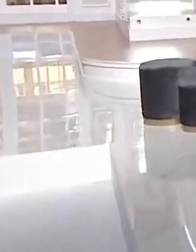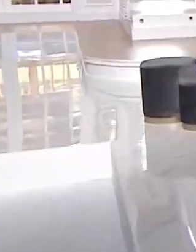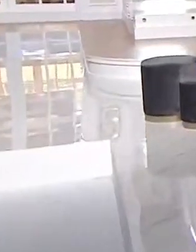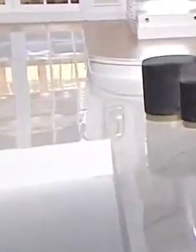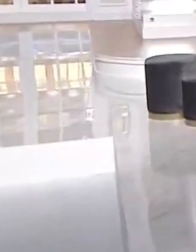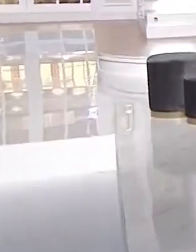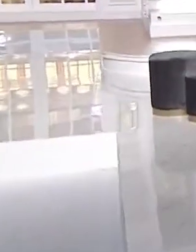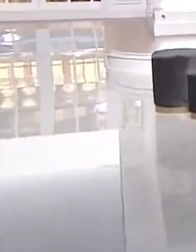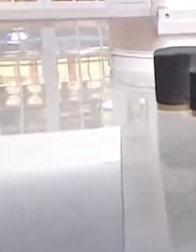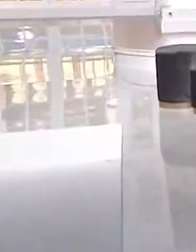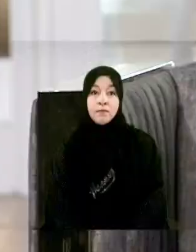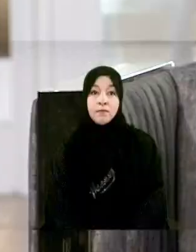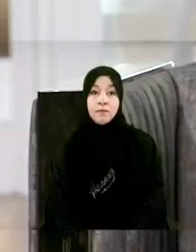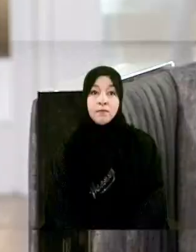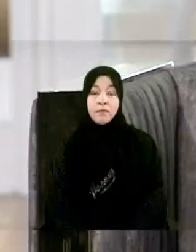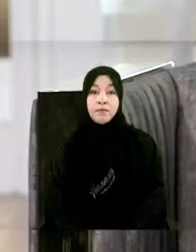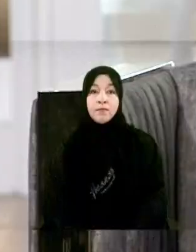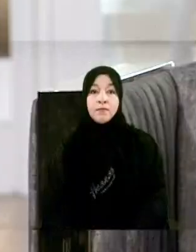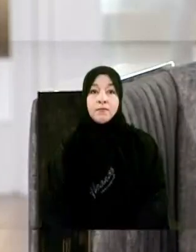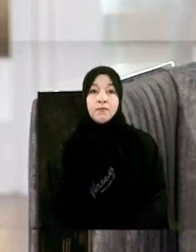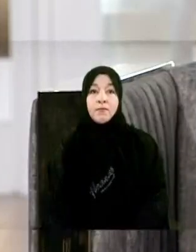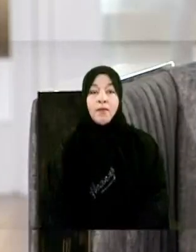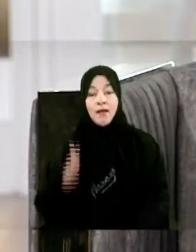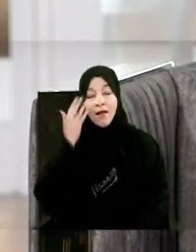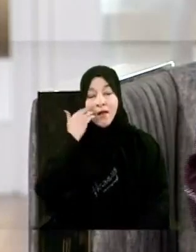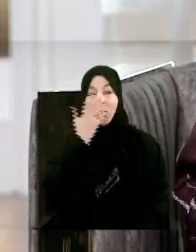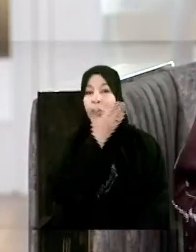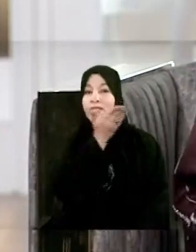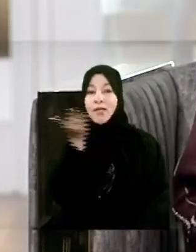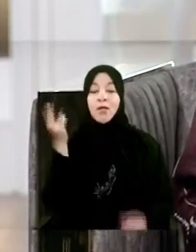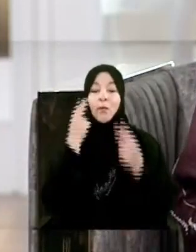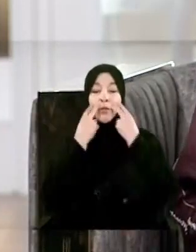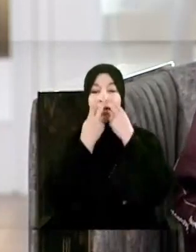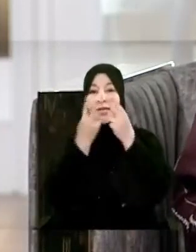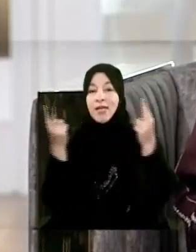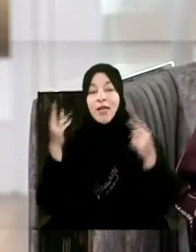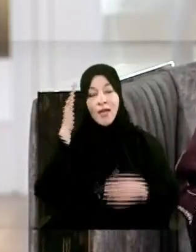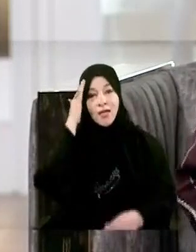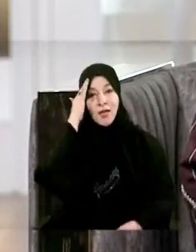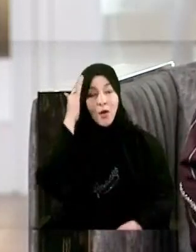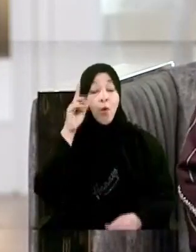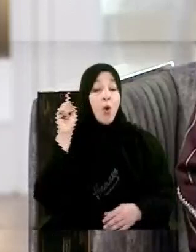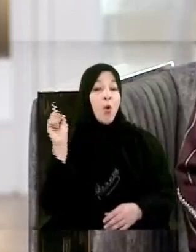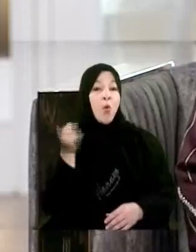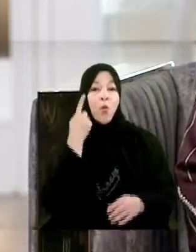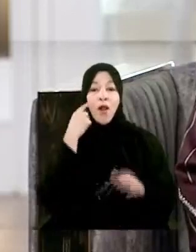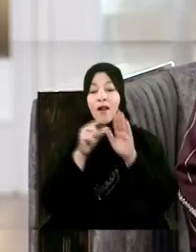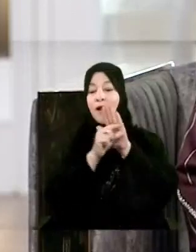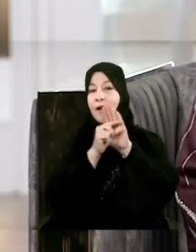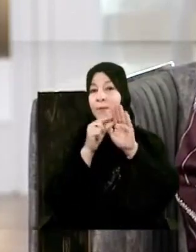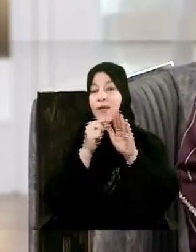ويا اغلى حضن. اهلا وسهلا بكم مشاهدينا الكرام، ونبدا اولى وقفاتنا